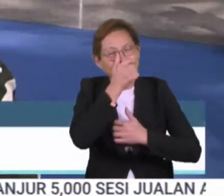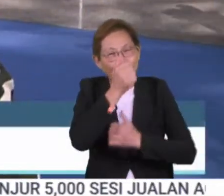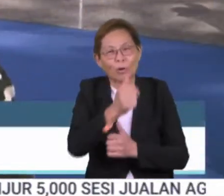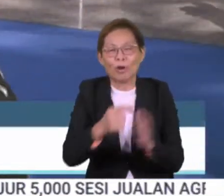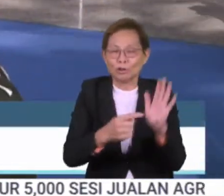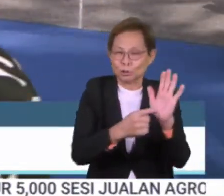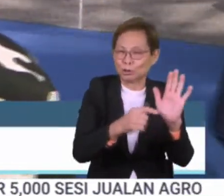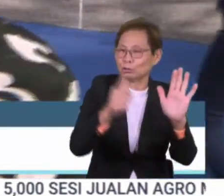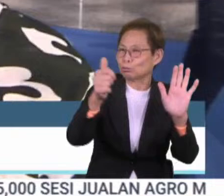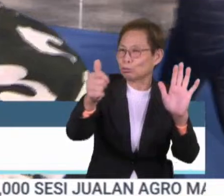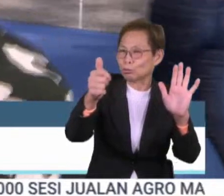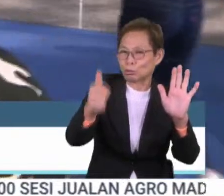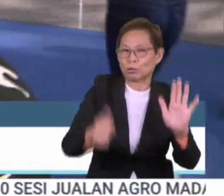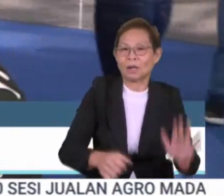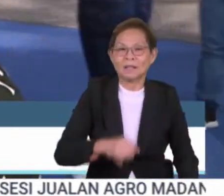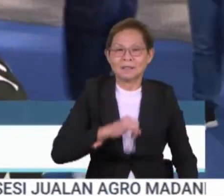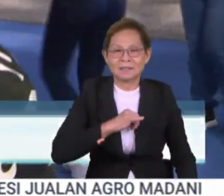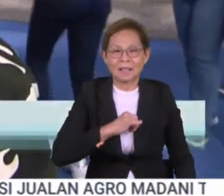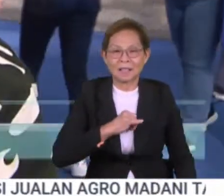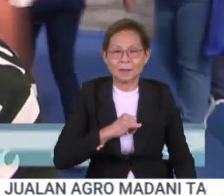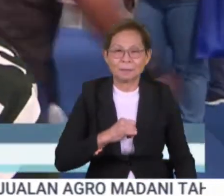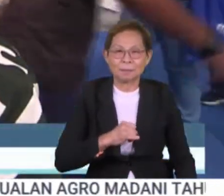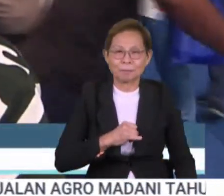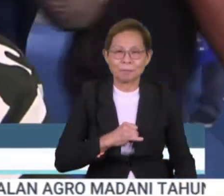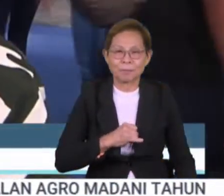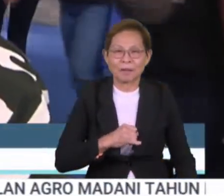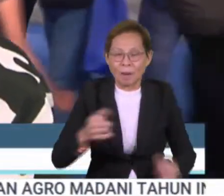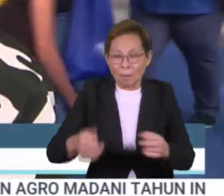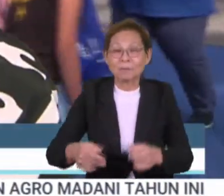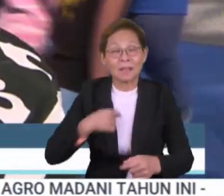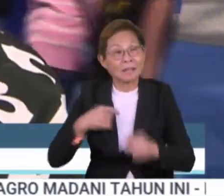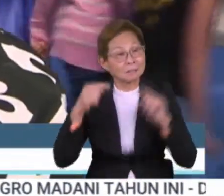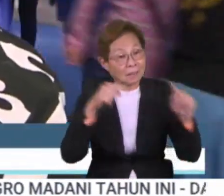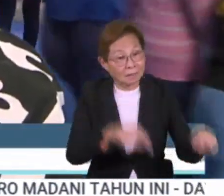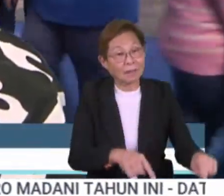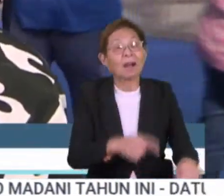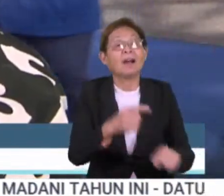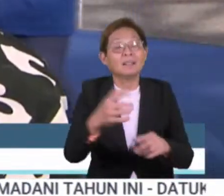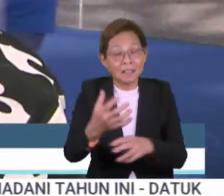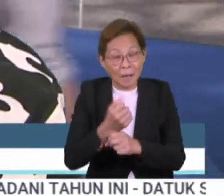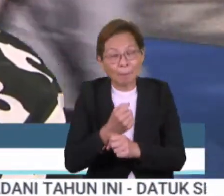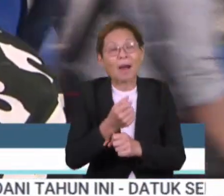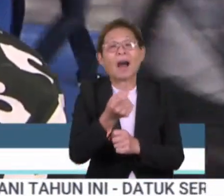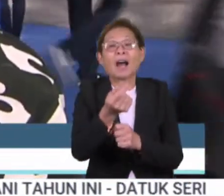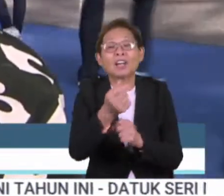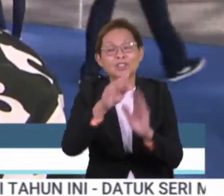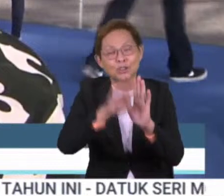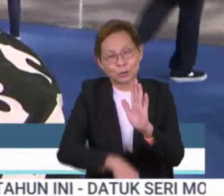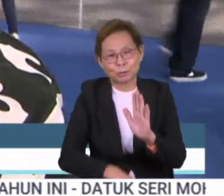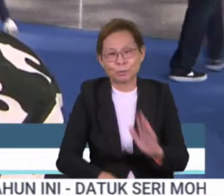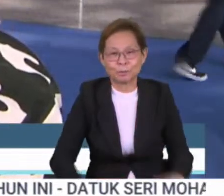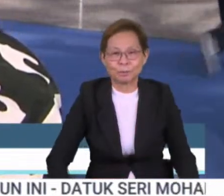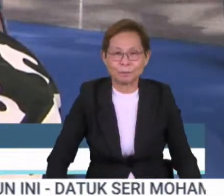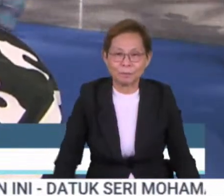show pun bagus, dan saya kesempatan dapat hadiah yang lumayan.